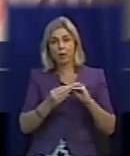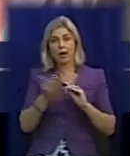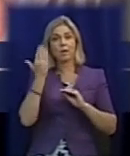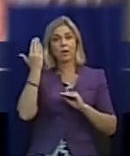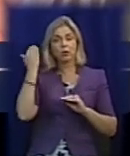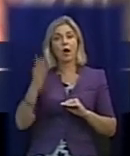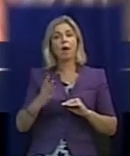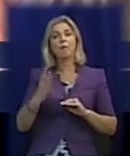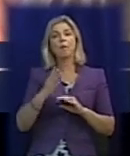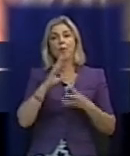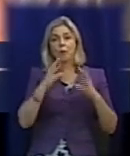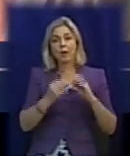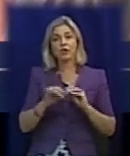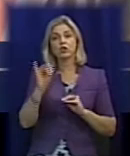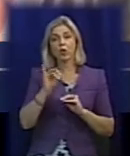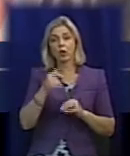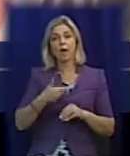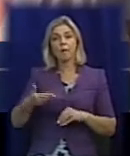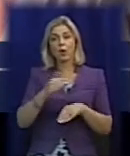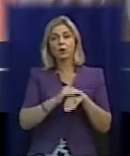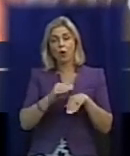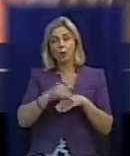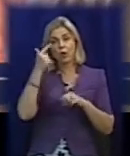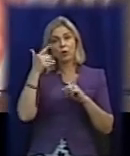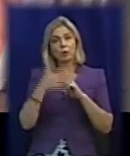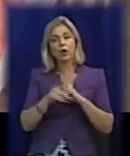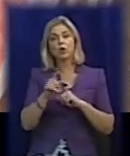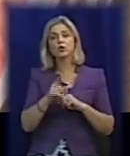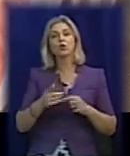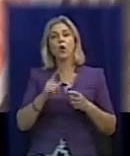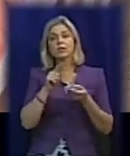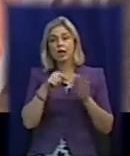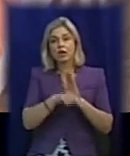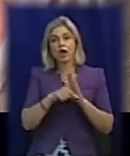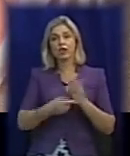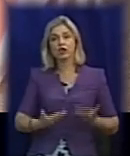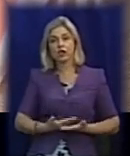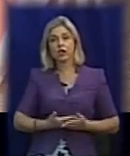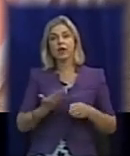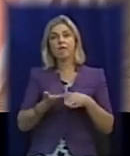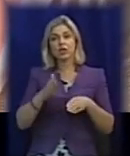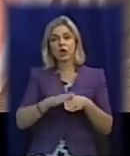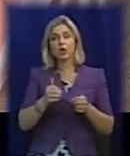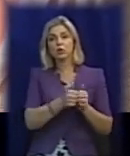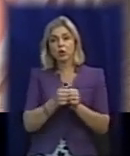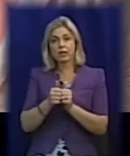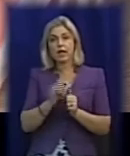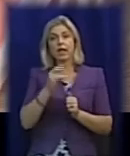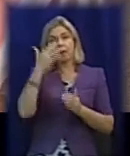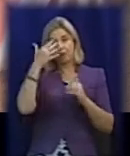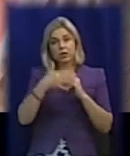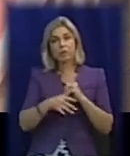спільну історію. Ми добре розуміємо, що означає жити з важкими сусідами. Тому сподіваємось, ті уроки, той досвід, що ми